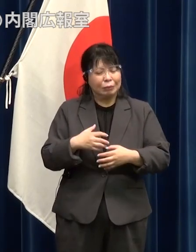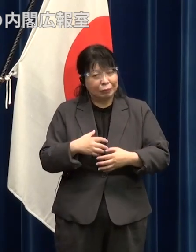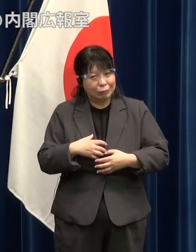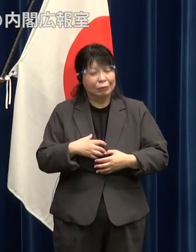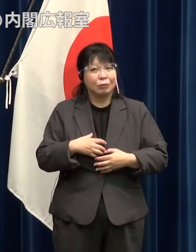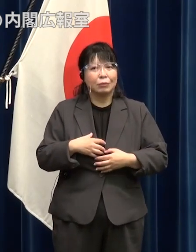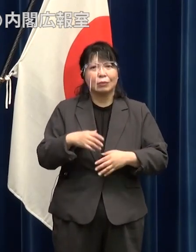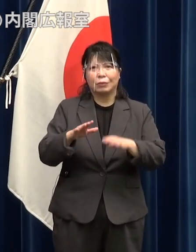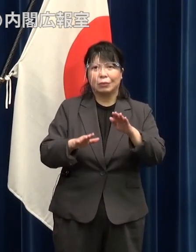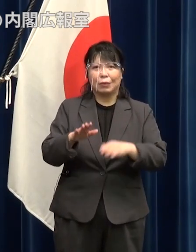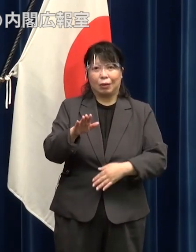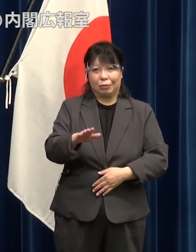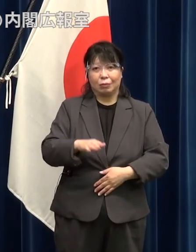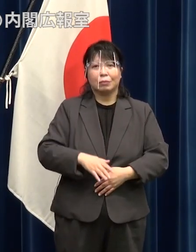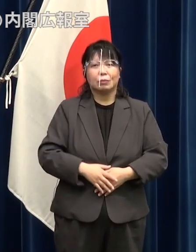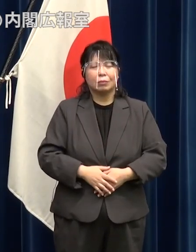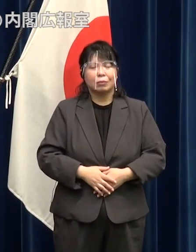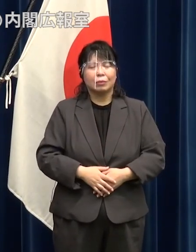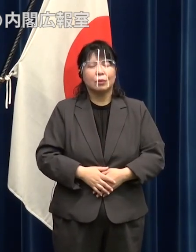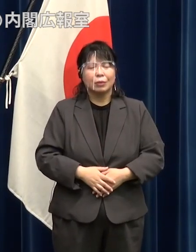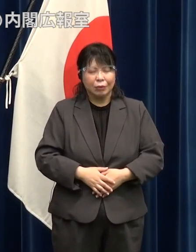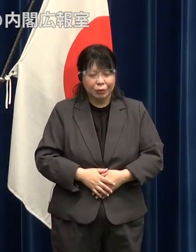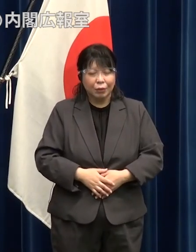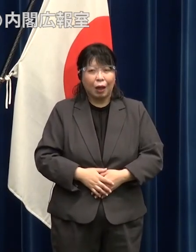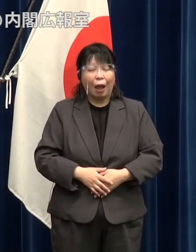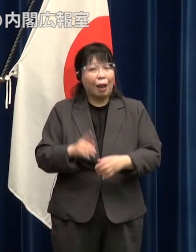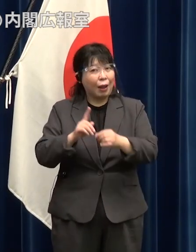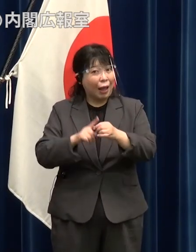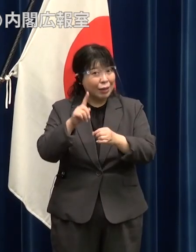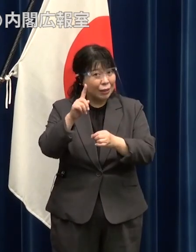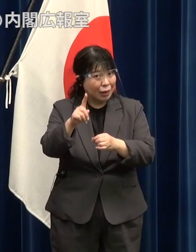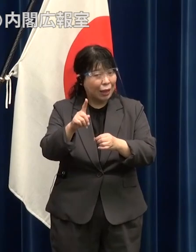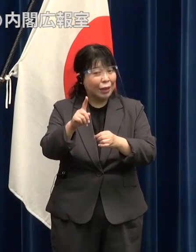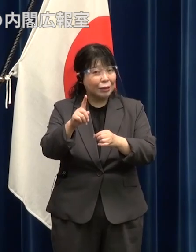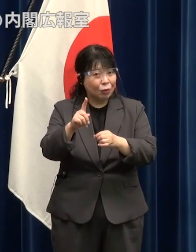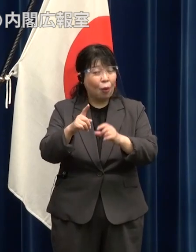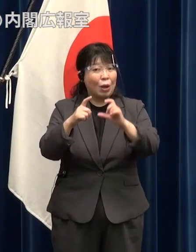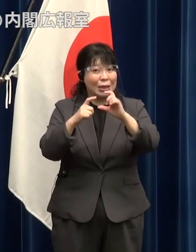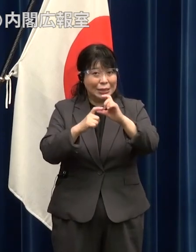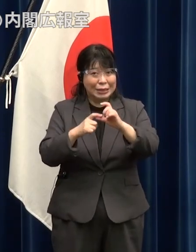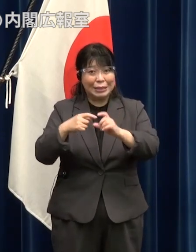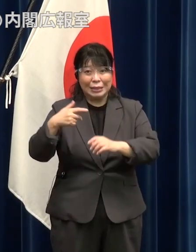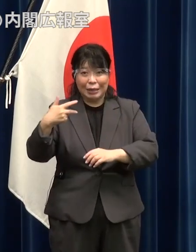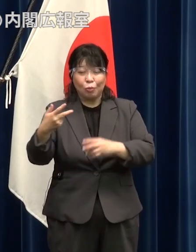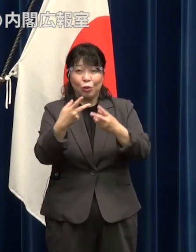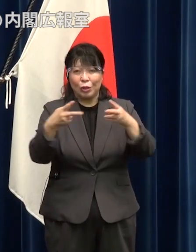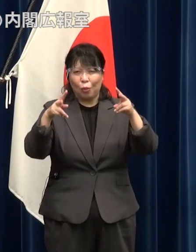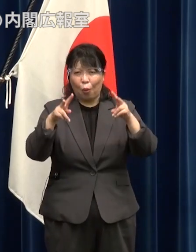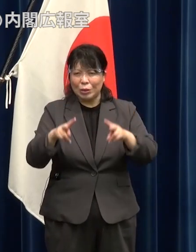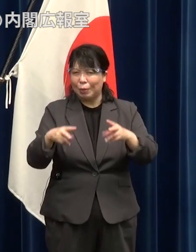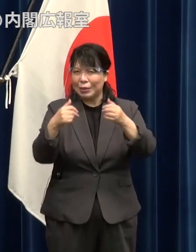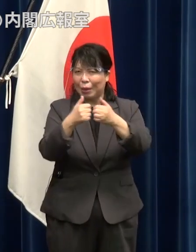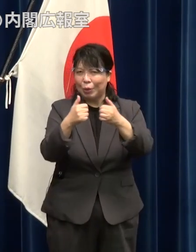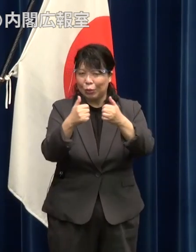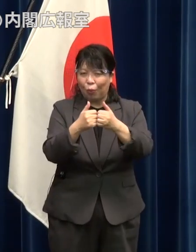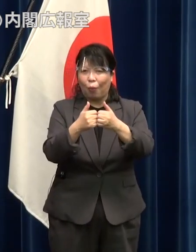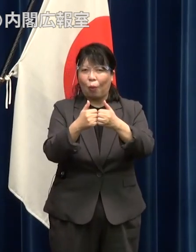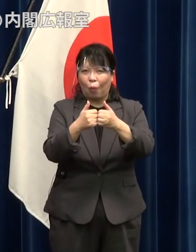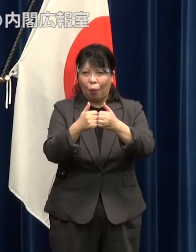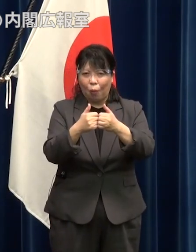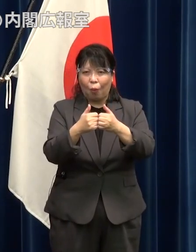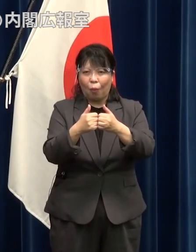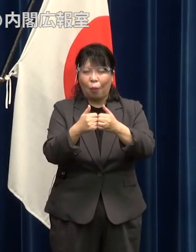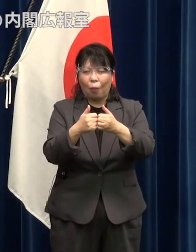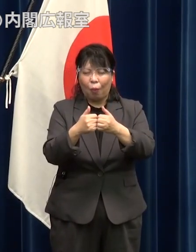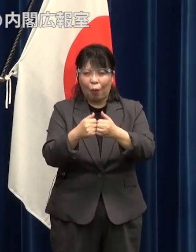うした中で開催される、まあ、来年の G7 広島サミットでは、武力侵略も、